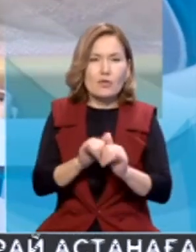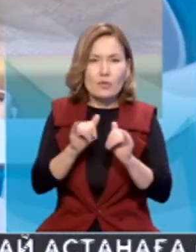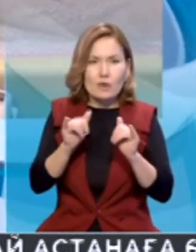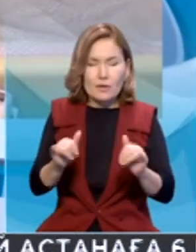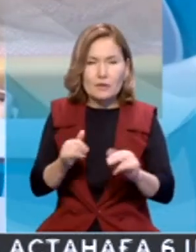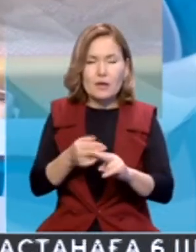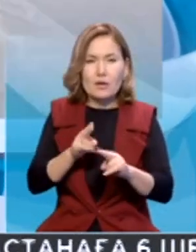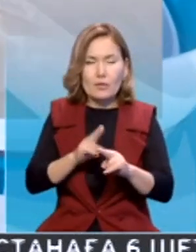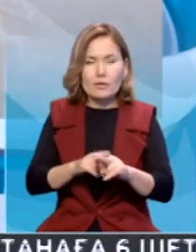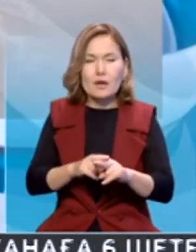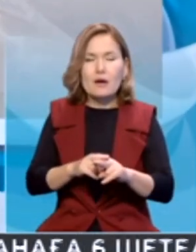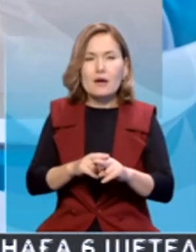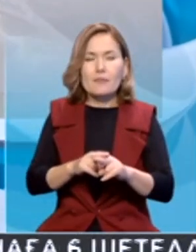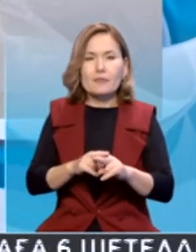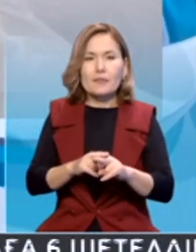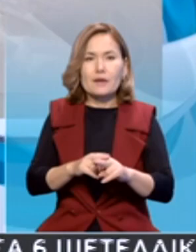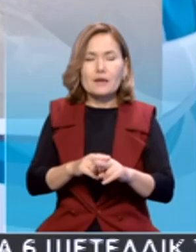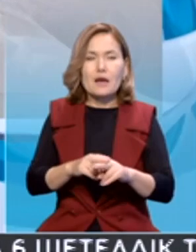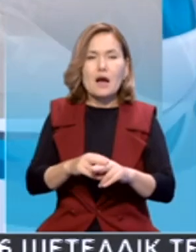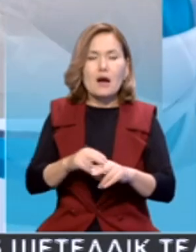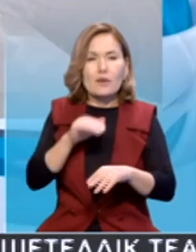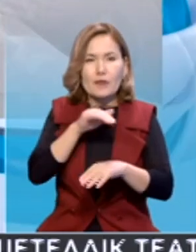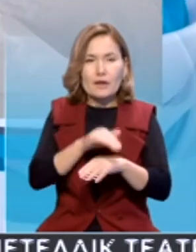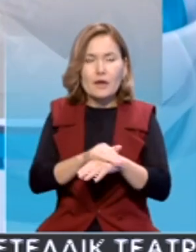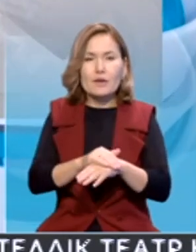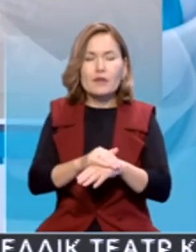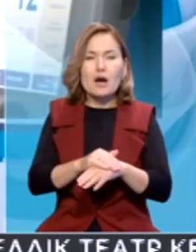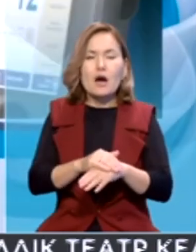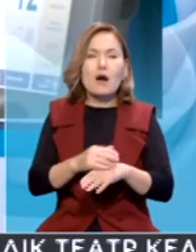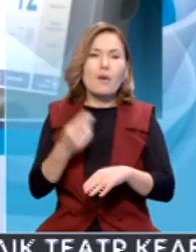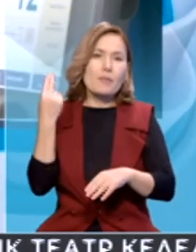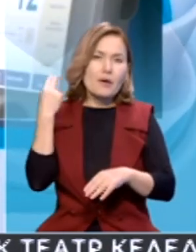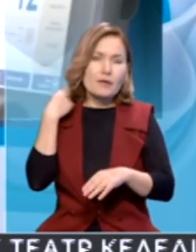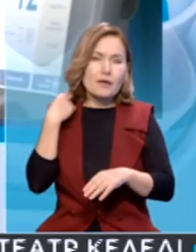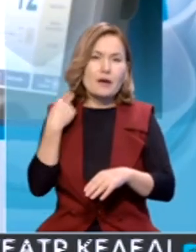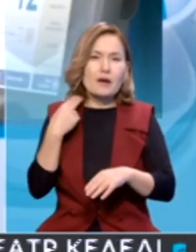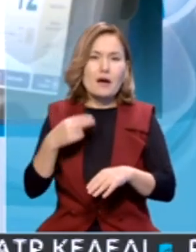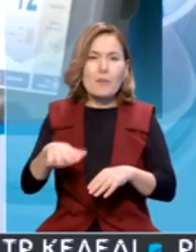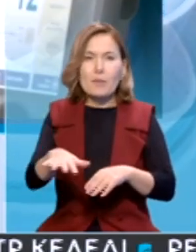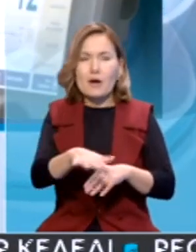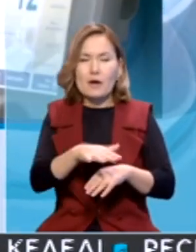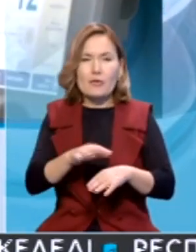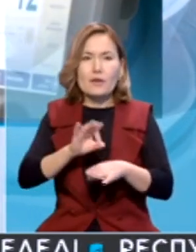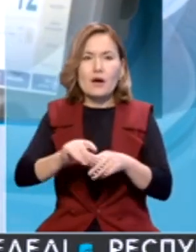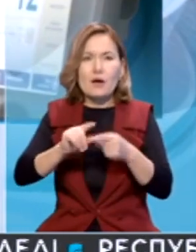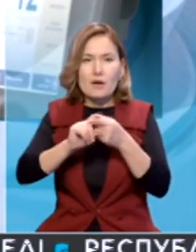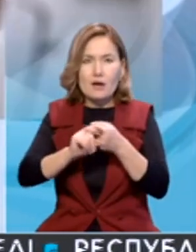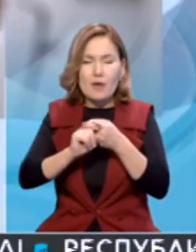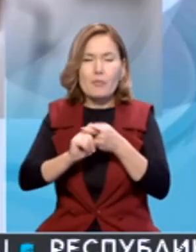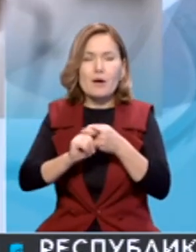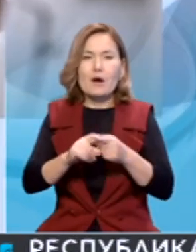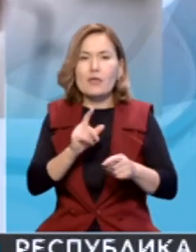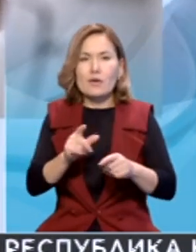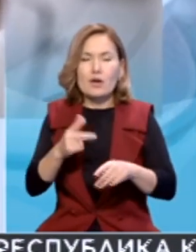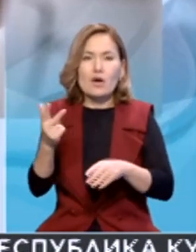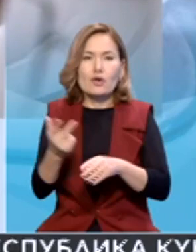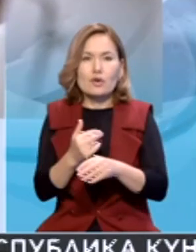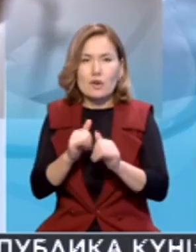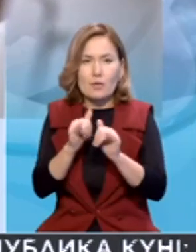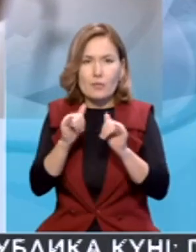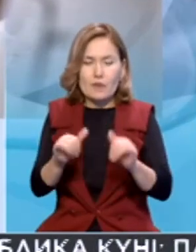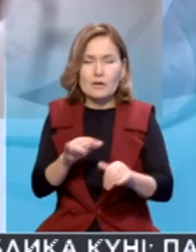білдіреді, дейді мамандар. Деректерге жүгінсек, Ұлыбритания бойынша вирус жұқтырғандардың саны 3 есеге артып,